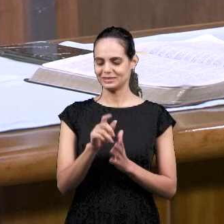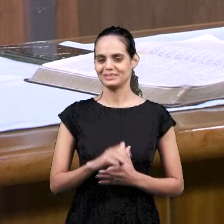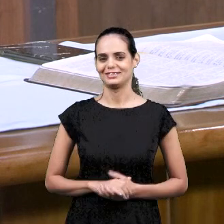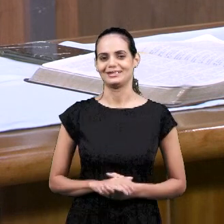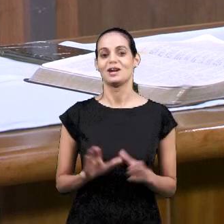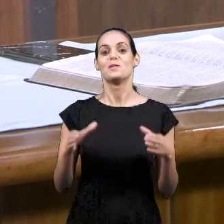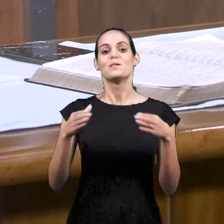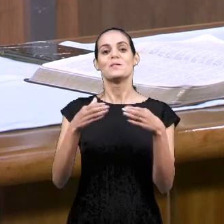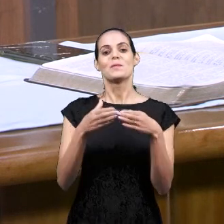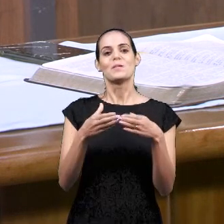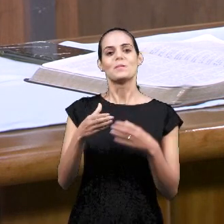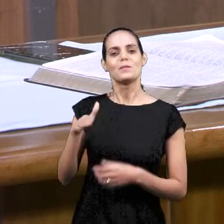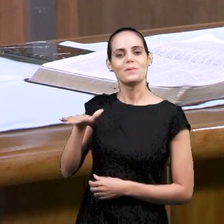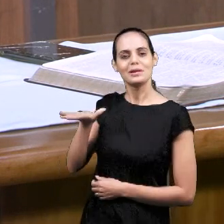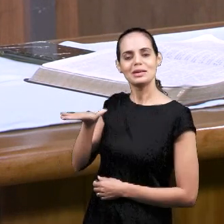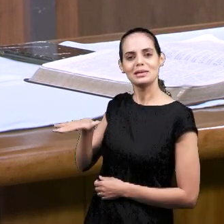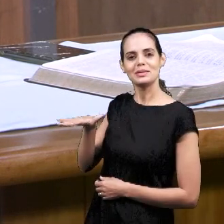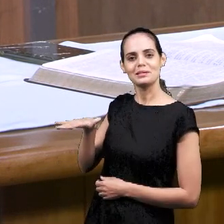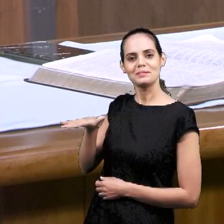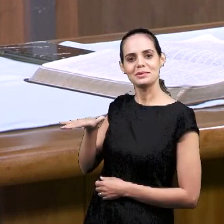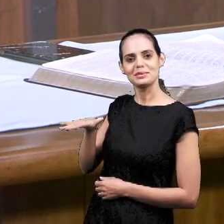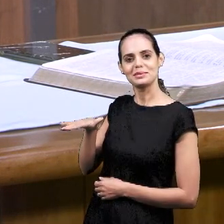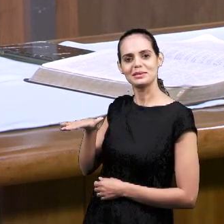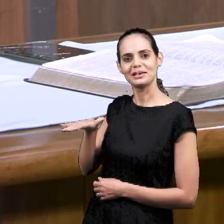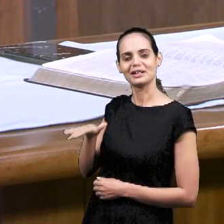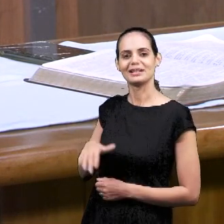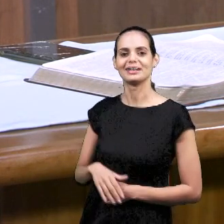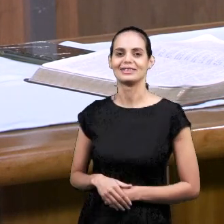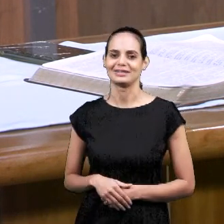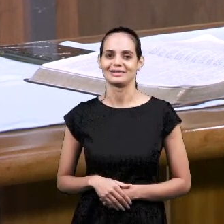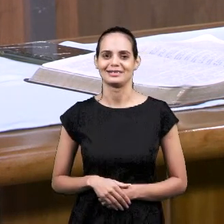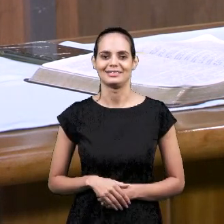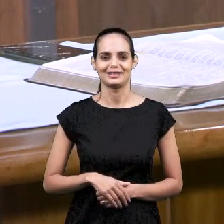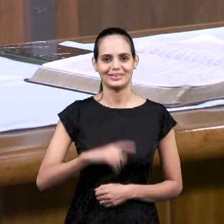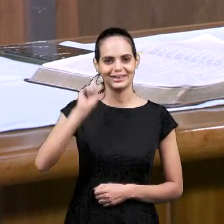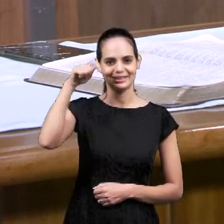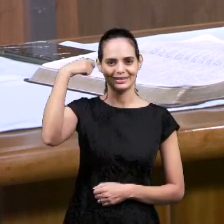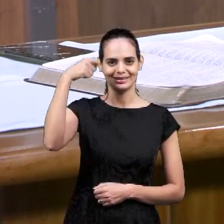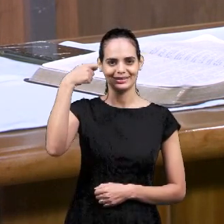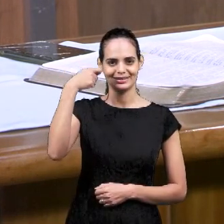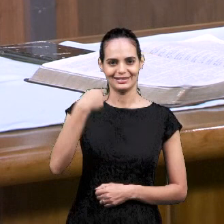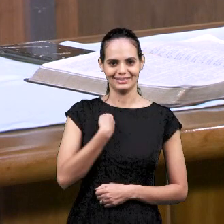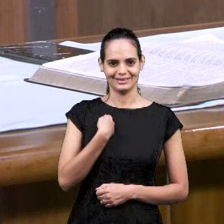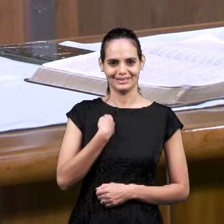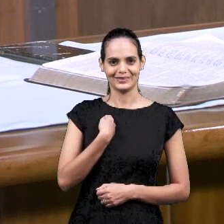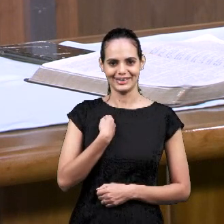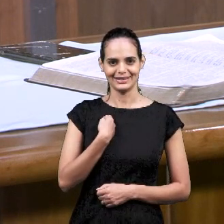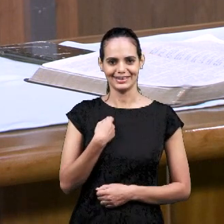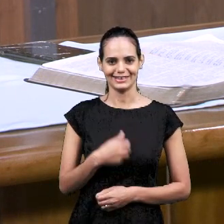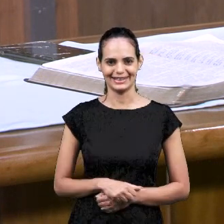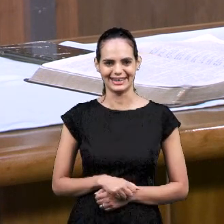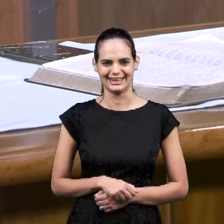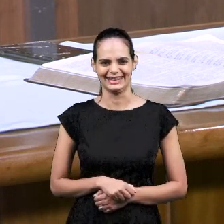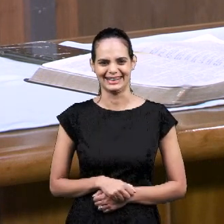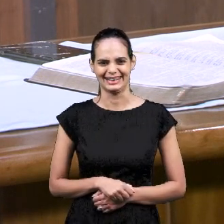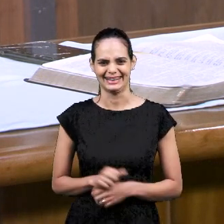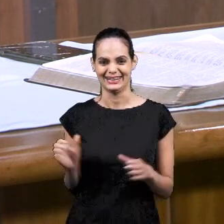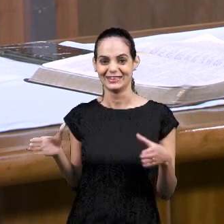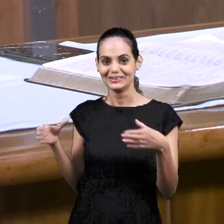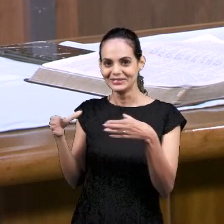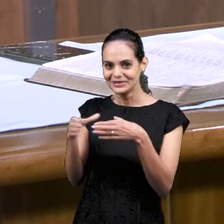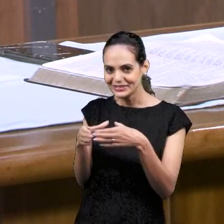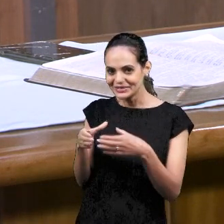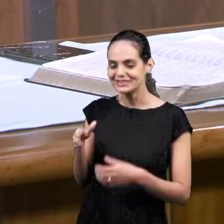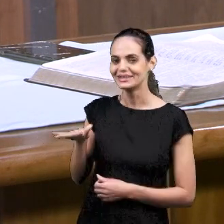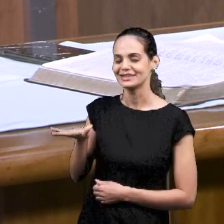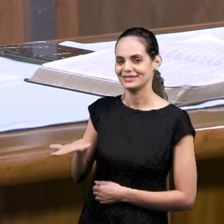à à nos frères, le groupe d'intermédiaires de l'Église de Madrid, de Pamplona, en Espagne.